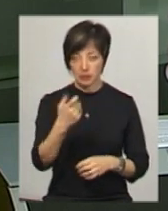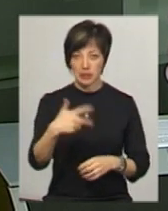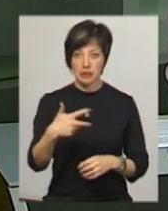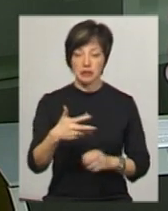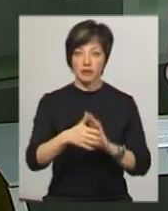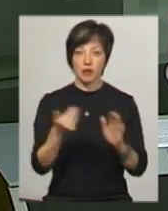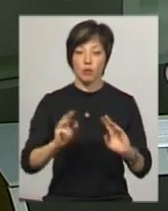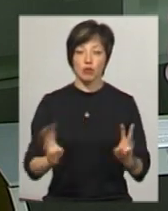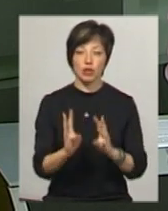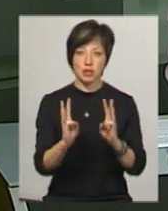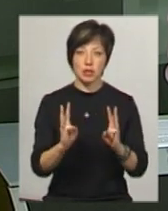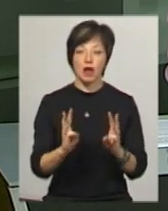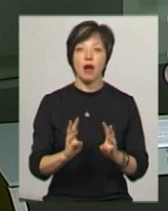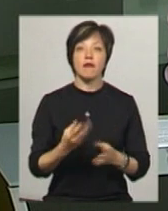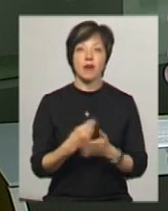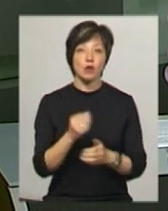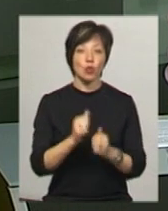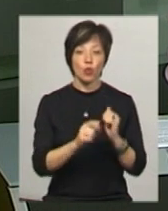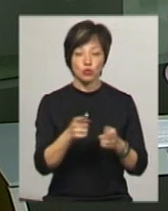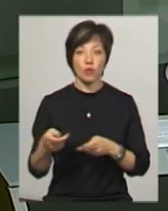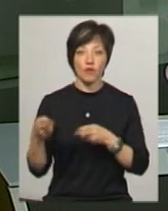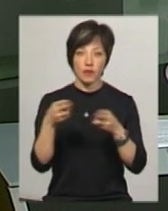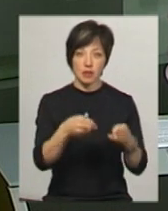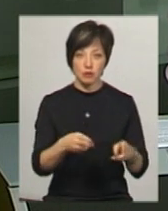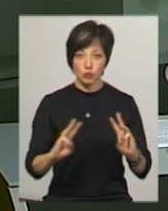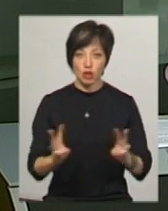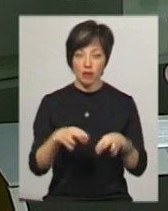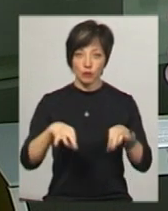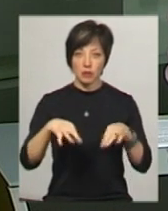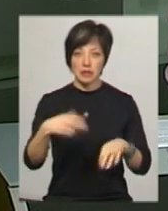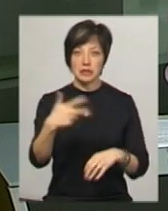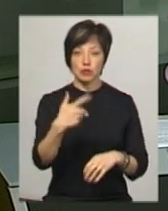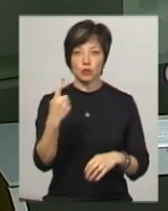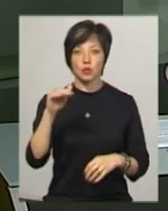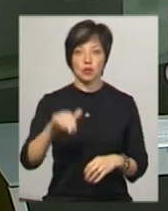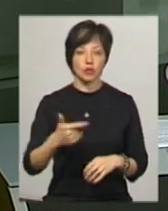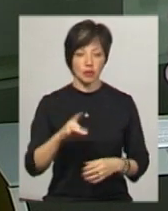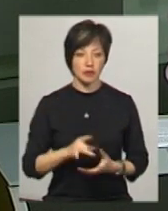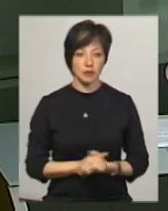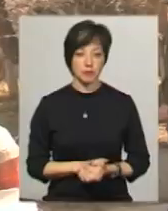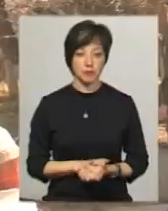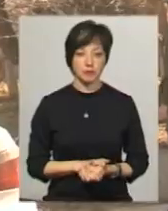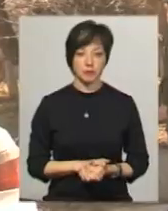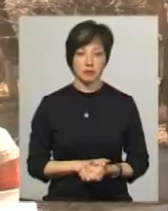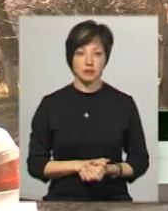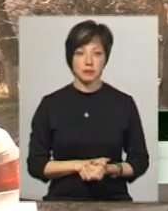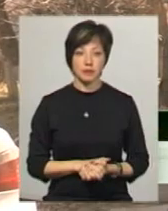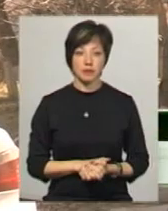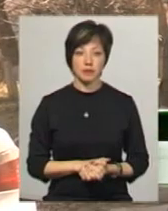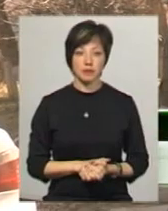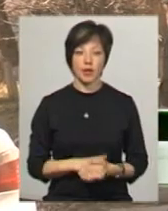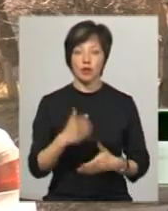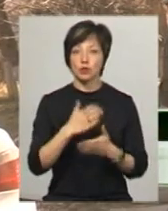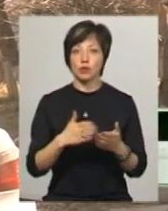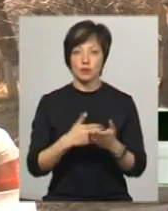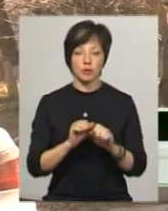викликів про пожежі і загорання. Вартість кожного виїзду пожежного автомобіля складає 31 тисячу гривень. Зовсім не можна